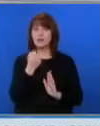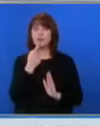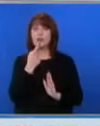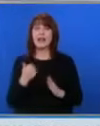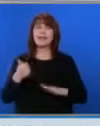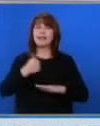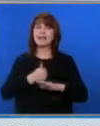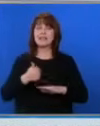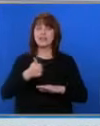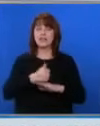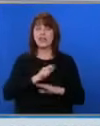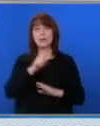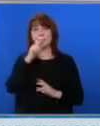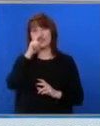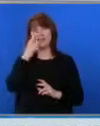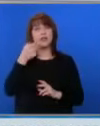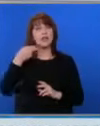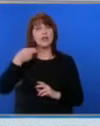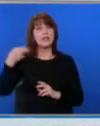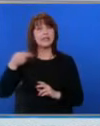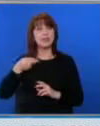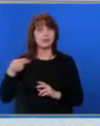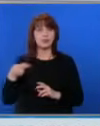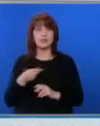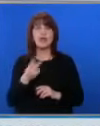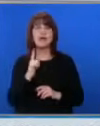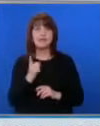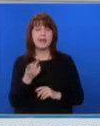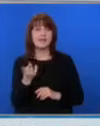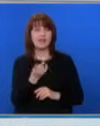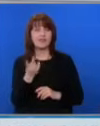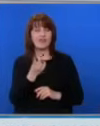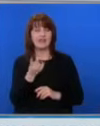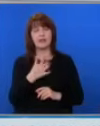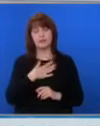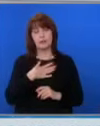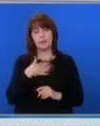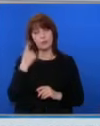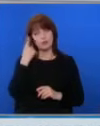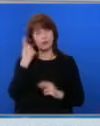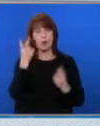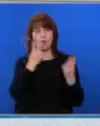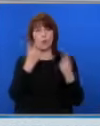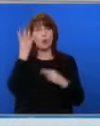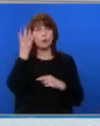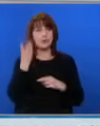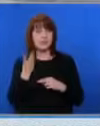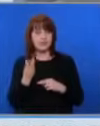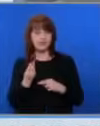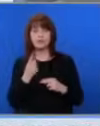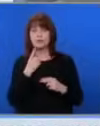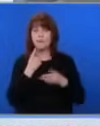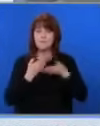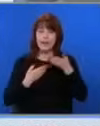кои институции са предложени. Идеята е двете страни да постигнат консенсус, преговори и консултации. И сега